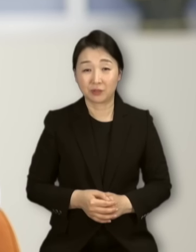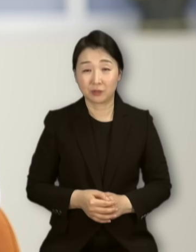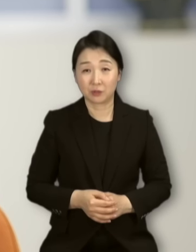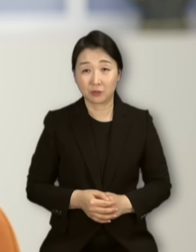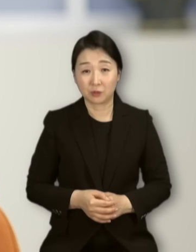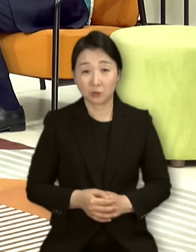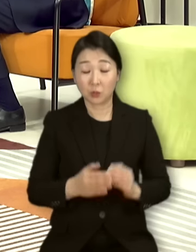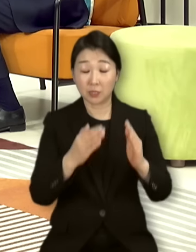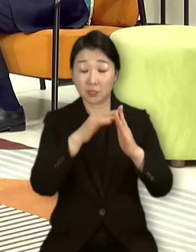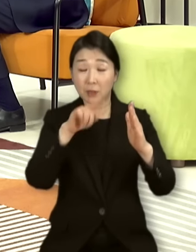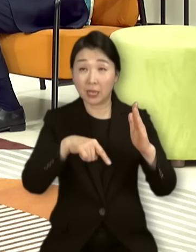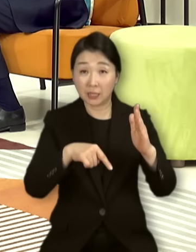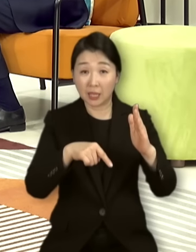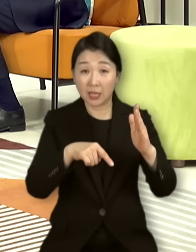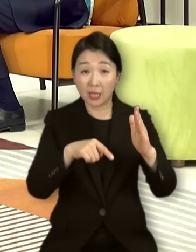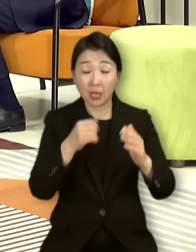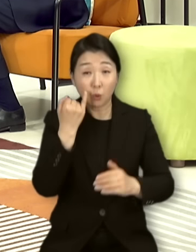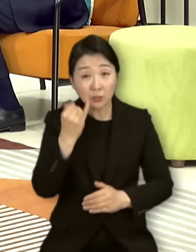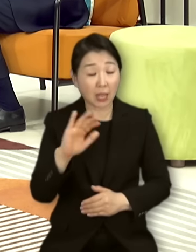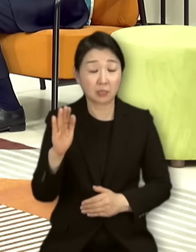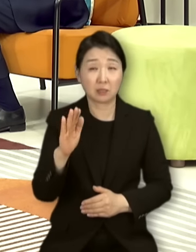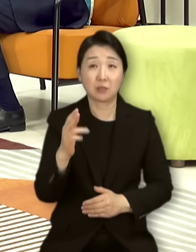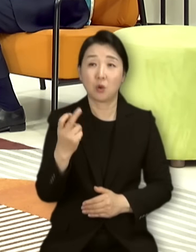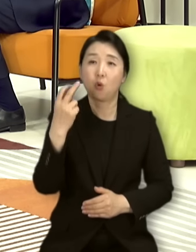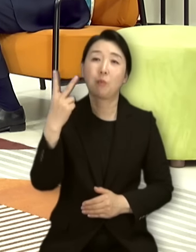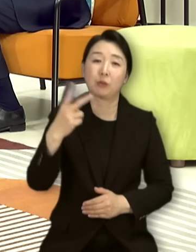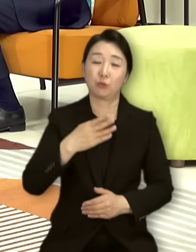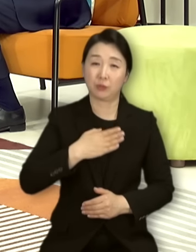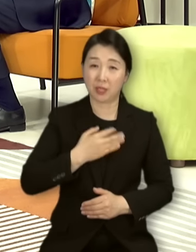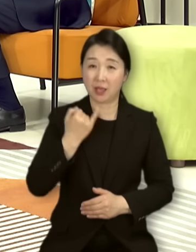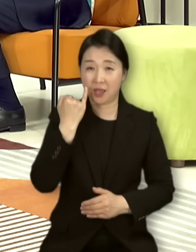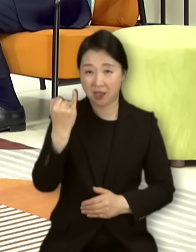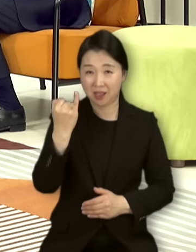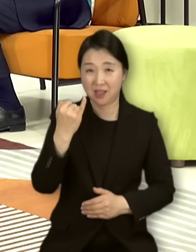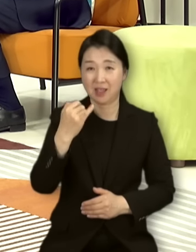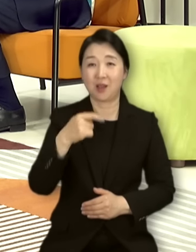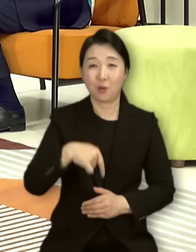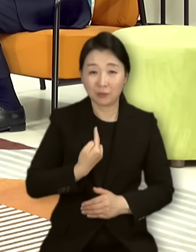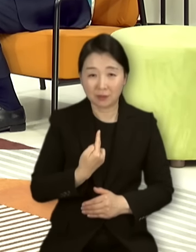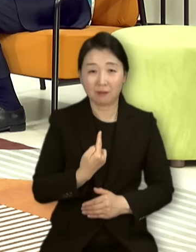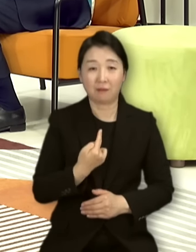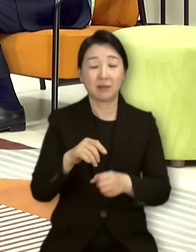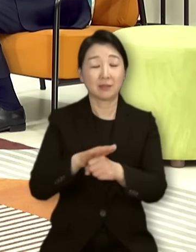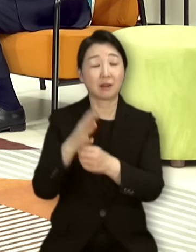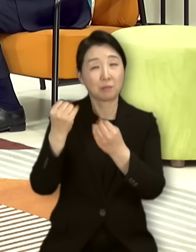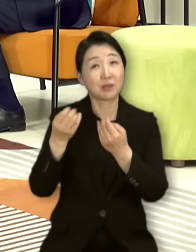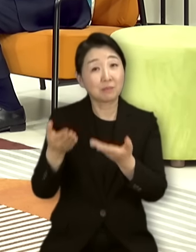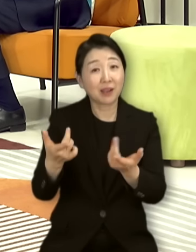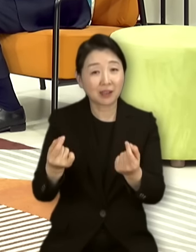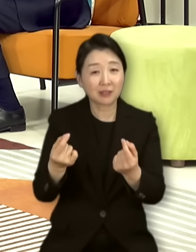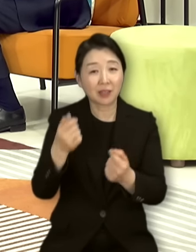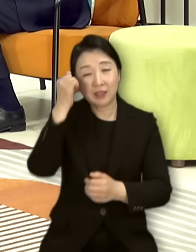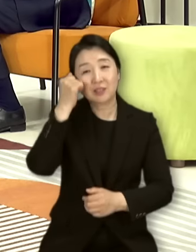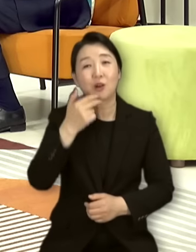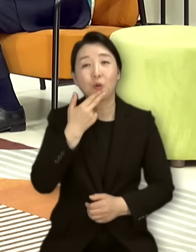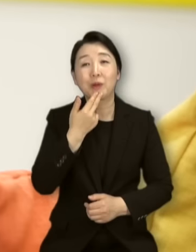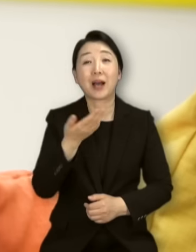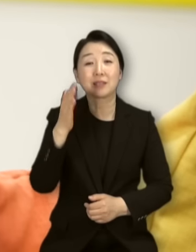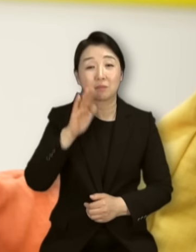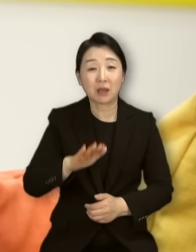외동이 아니요 오빠 둘에 저 혼자예요 아 사랑을 정말 많이 맞아요 예서 기억은